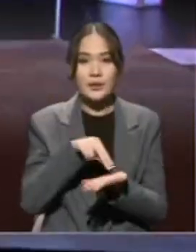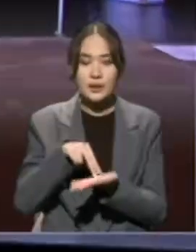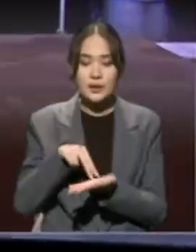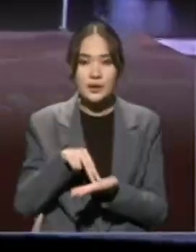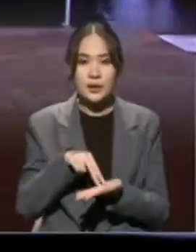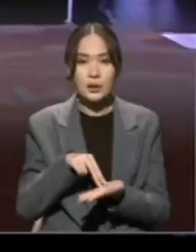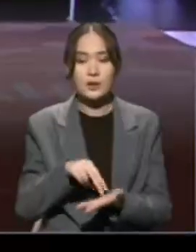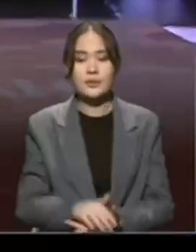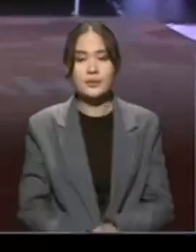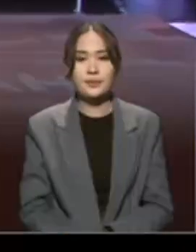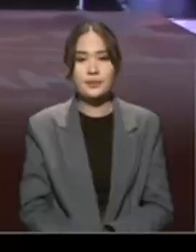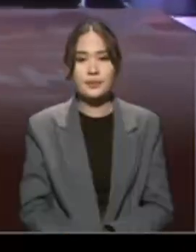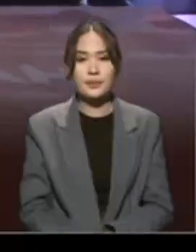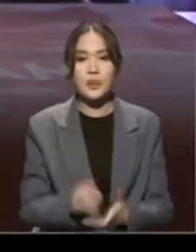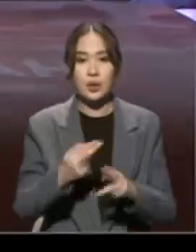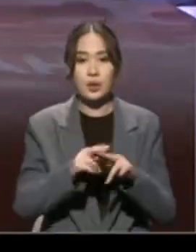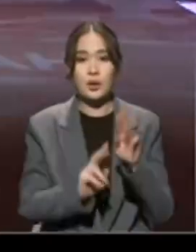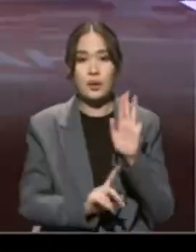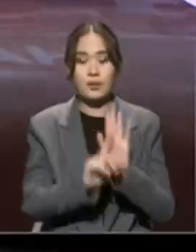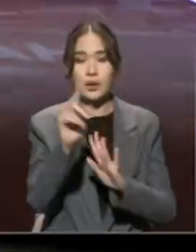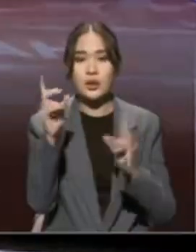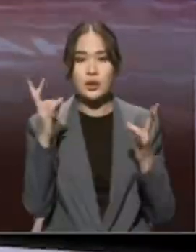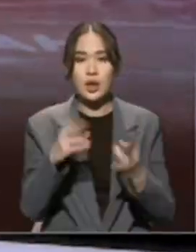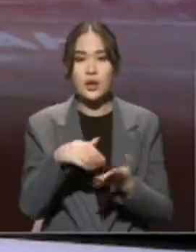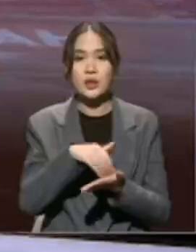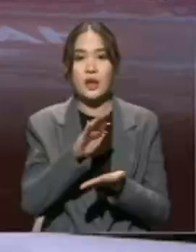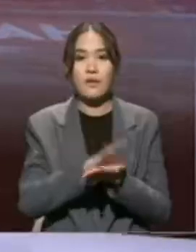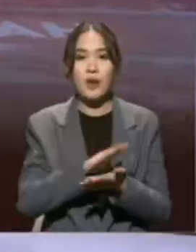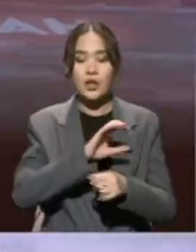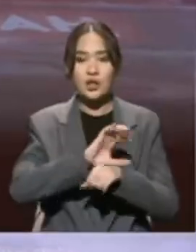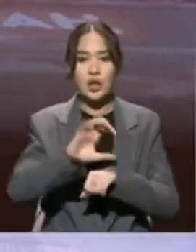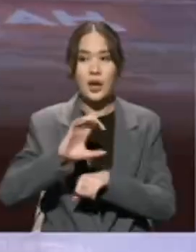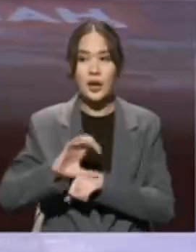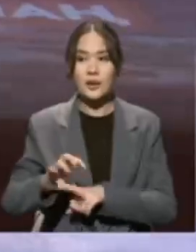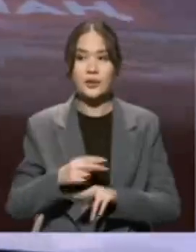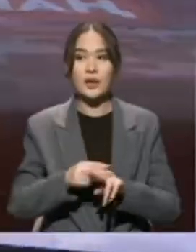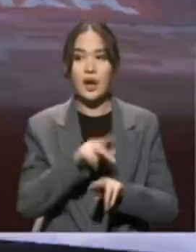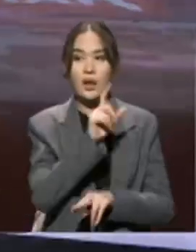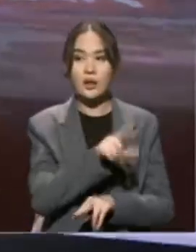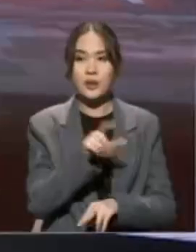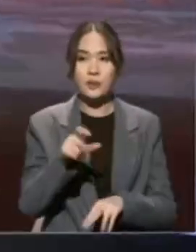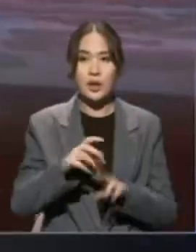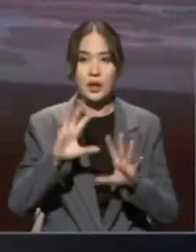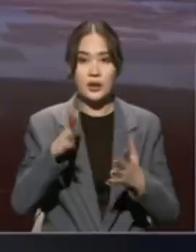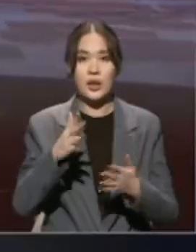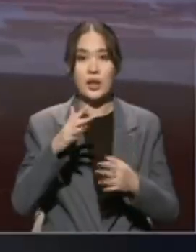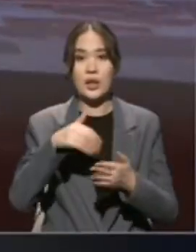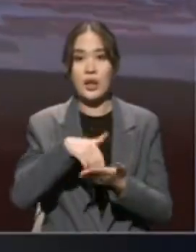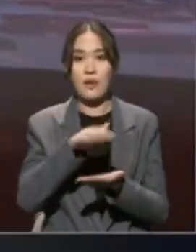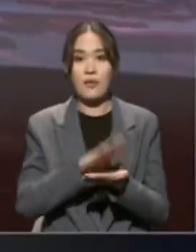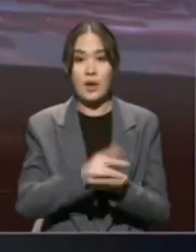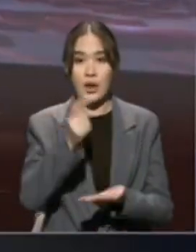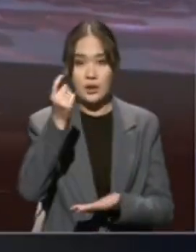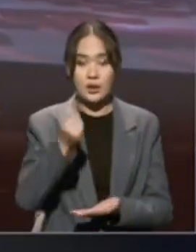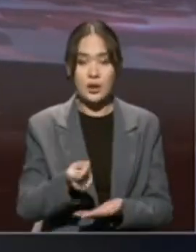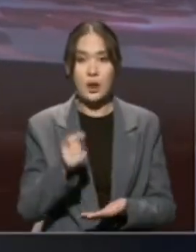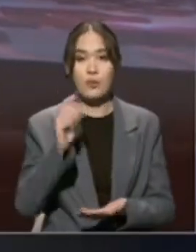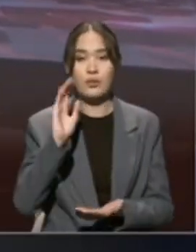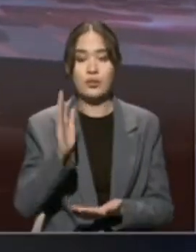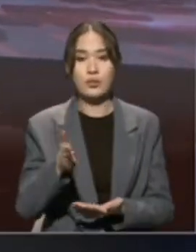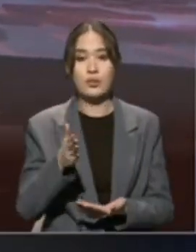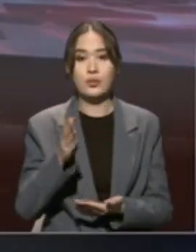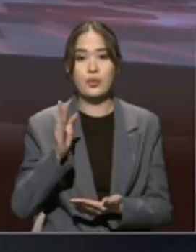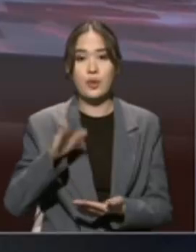Иә, иә. Солардан бастау керек. Анау товар шығаратындар. Егер ертең товар арзан болатын болса, ол да кішкентай привилегия алып шығарады